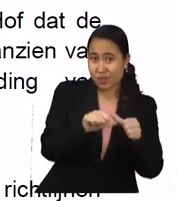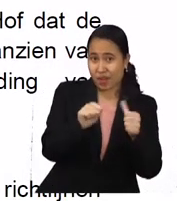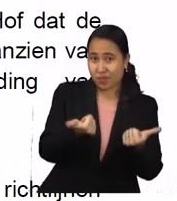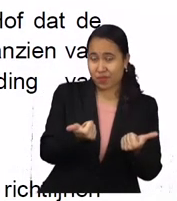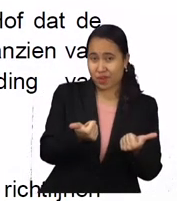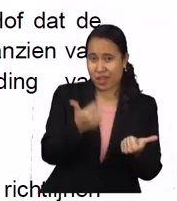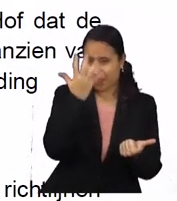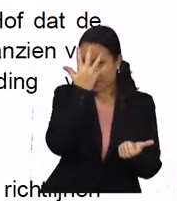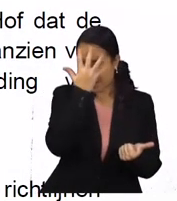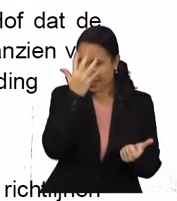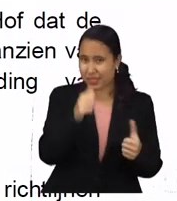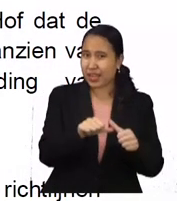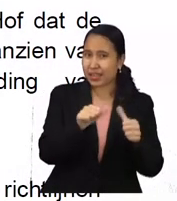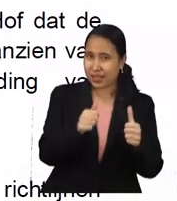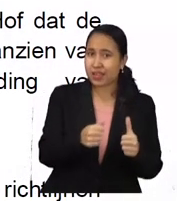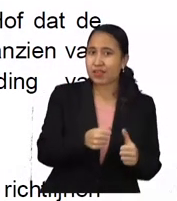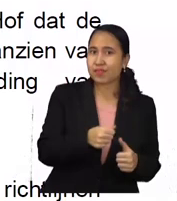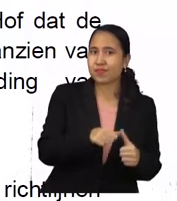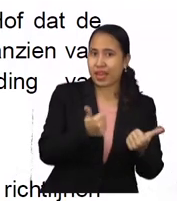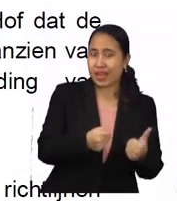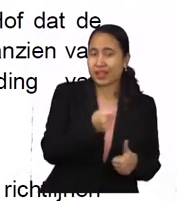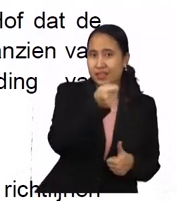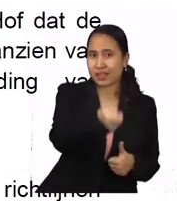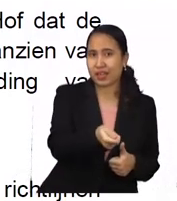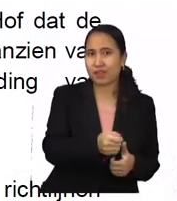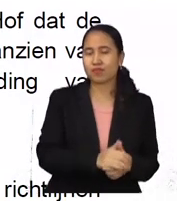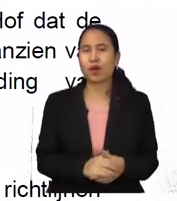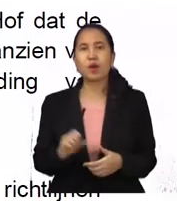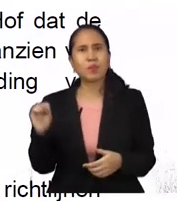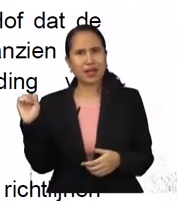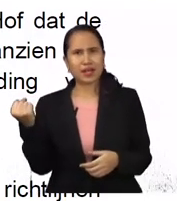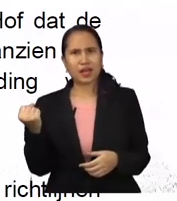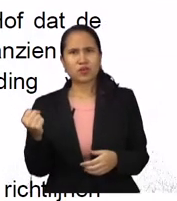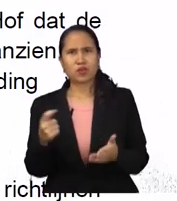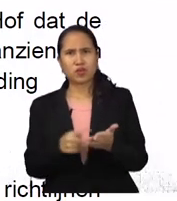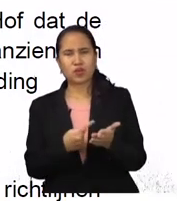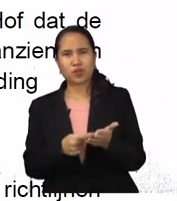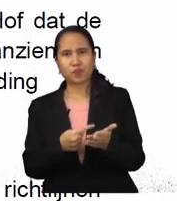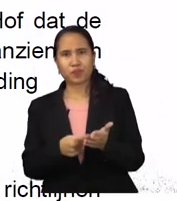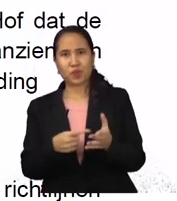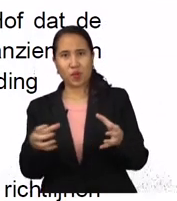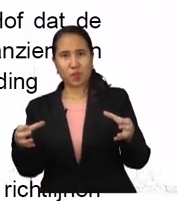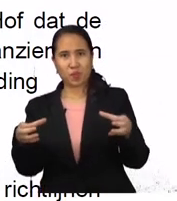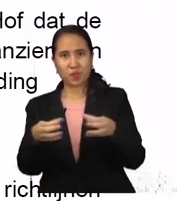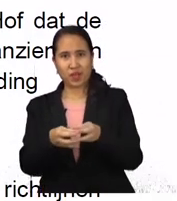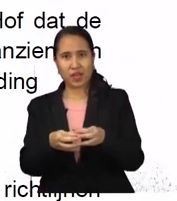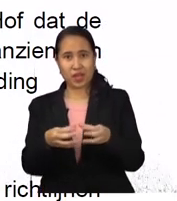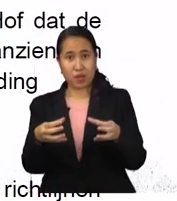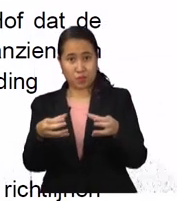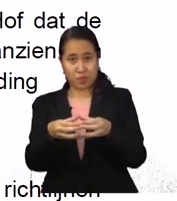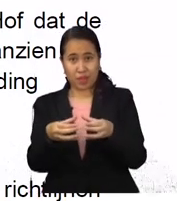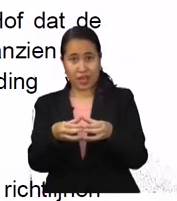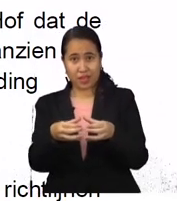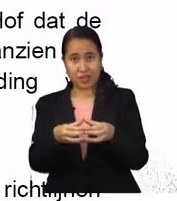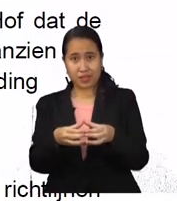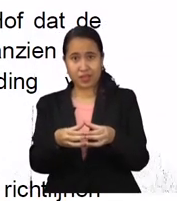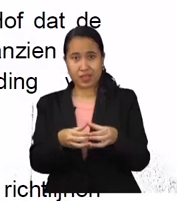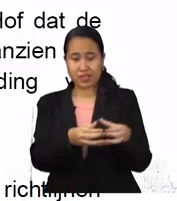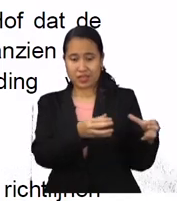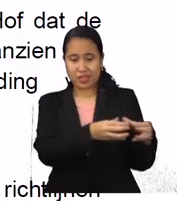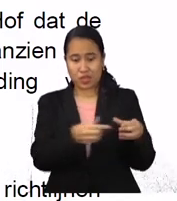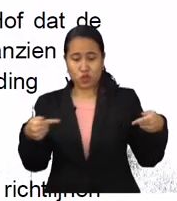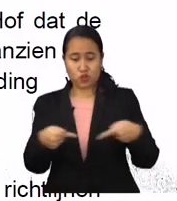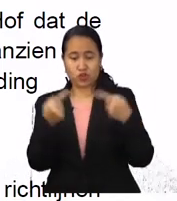aan rechtvaardigheid. Anderzijds kan amnestie worden gebruikt om vijandige partijen in een conflict bij elkaar te brengen en om